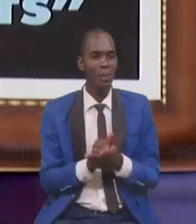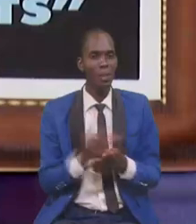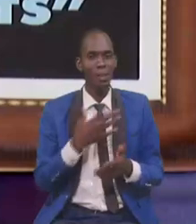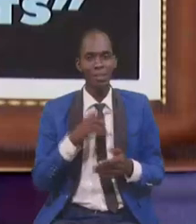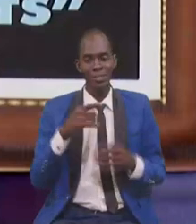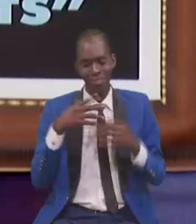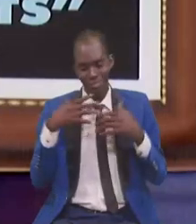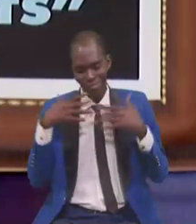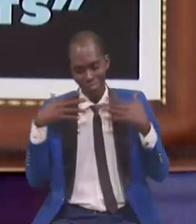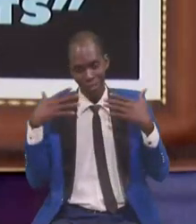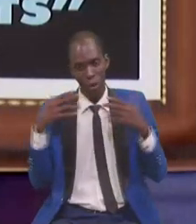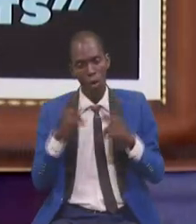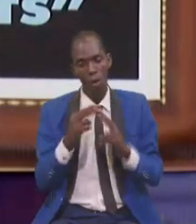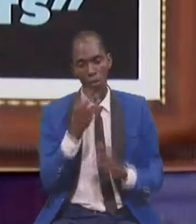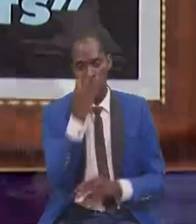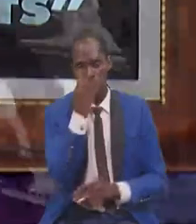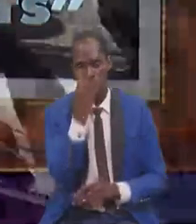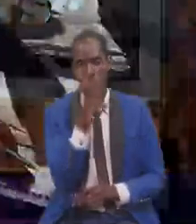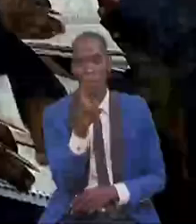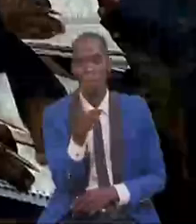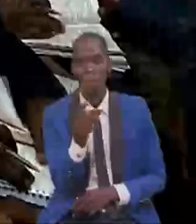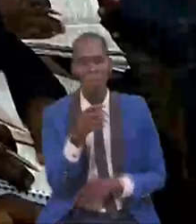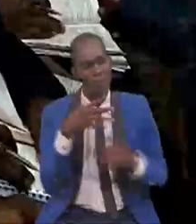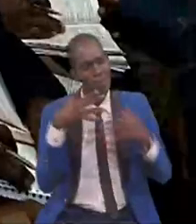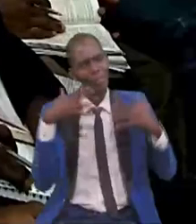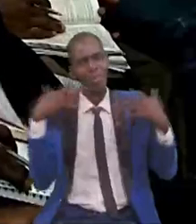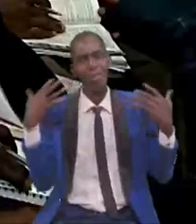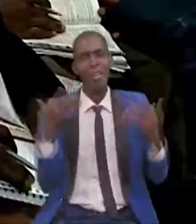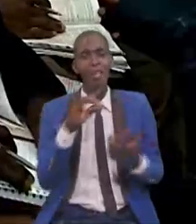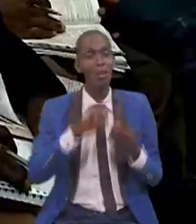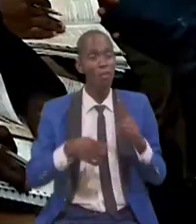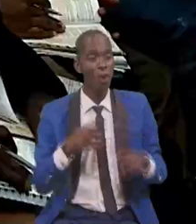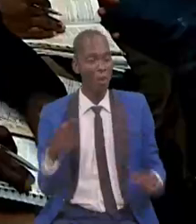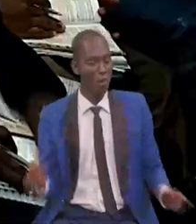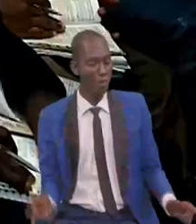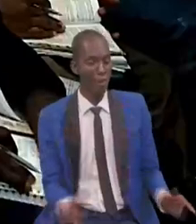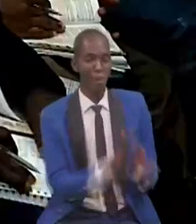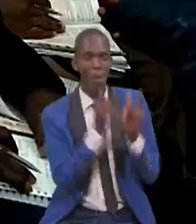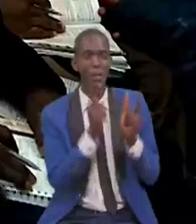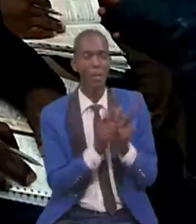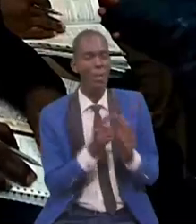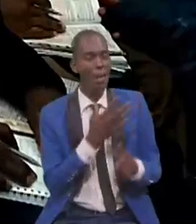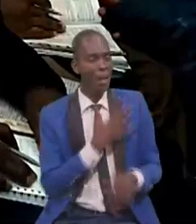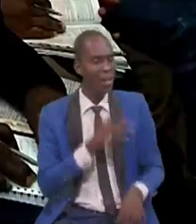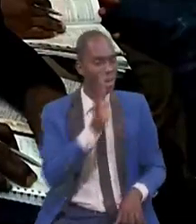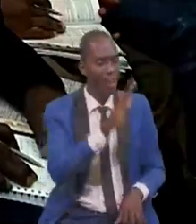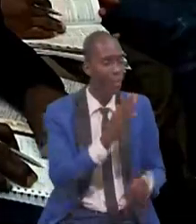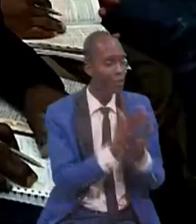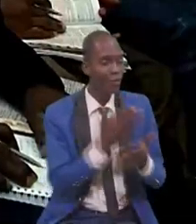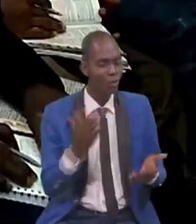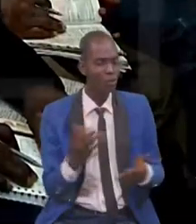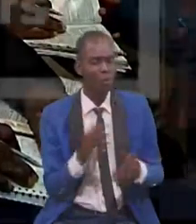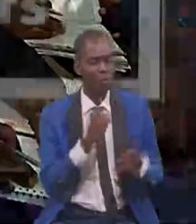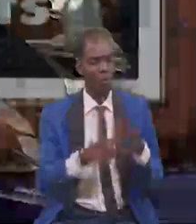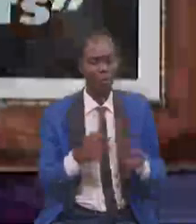et tu sors et tu souris. Ou bien est-ce que tu te renfrognes dès que tu rencontres ton premier ami, que quand je